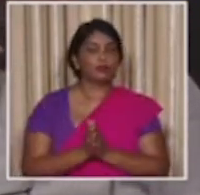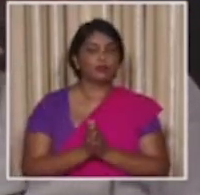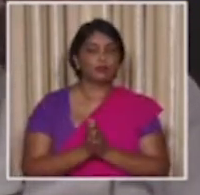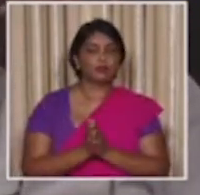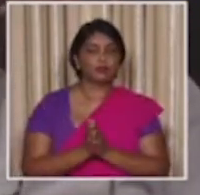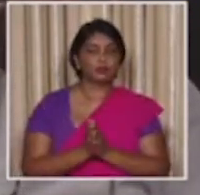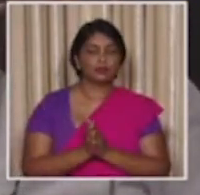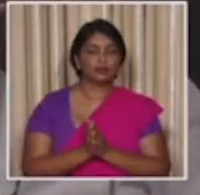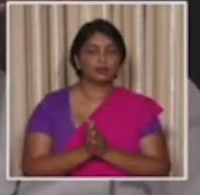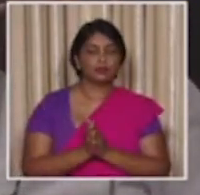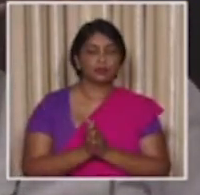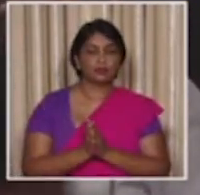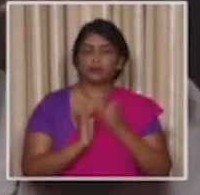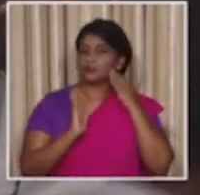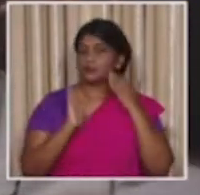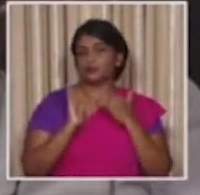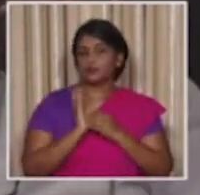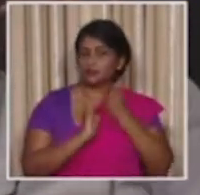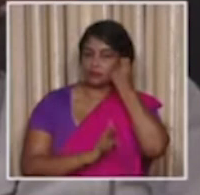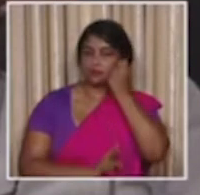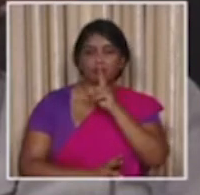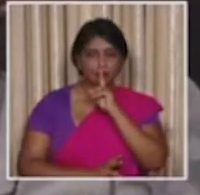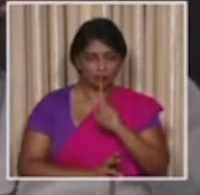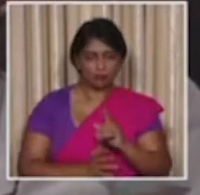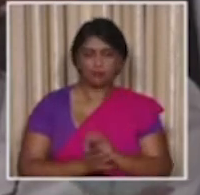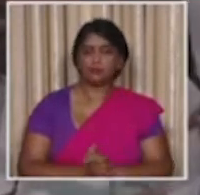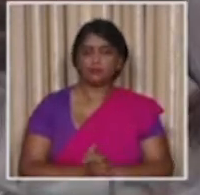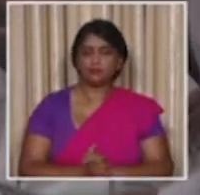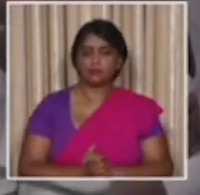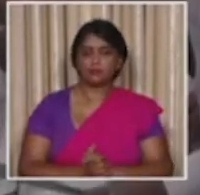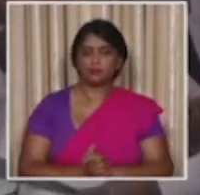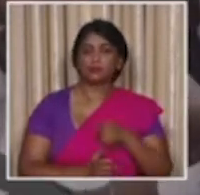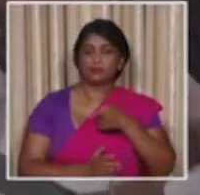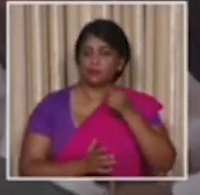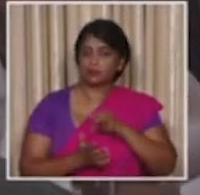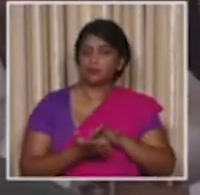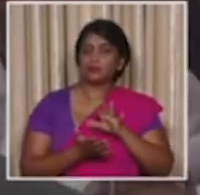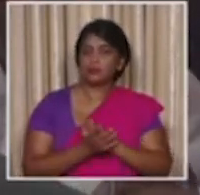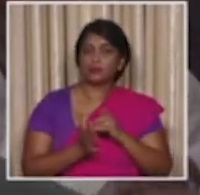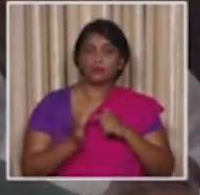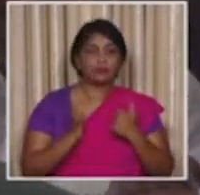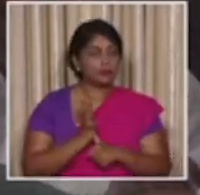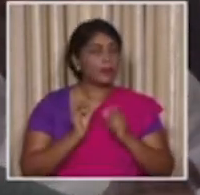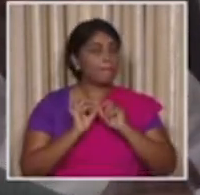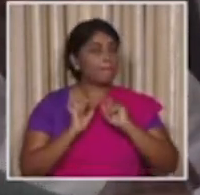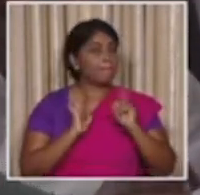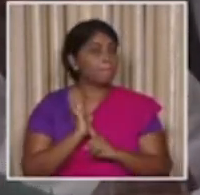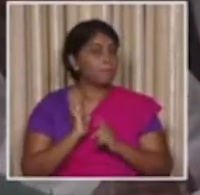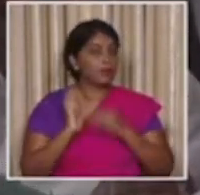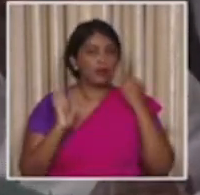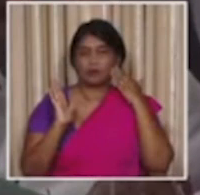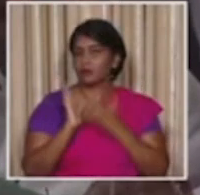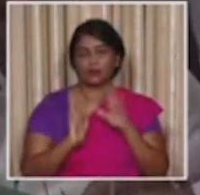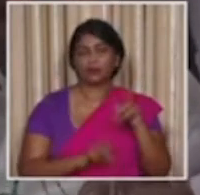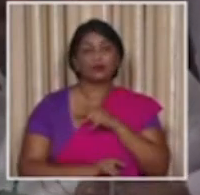ඔබතුමා එතන ඒ සම්බන්ධයෙන් ඔබතුමාගේ තීරණයක් ප්‍රකාශයට පත් කළේ. ඒ තීරණය මේ 50 කෙටුම් පත්වලට අදාළව නෙවෙයි.